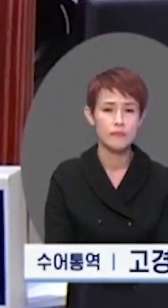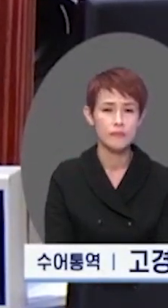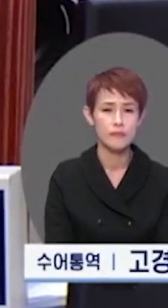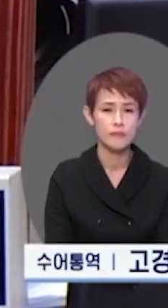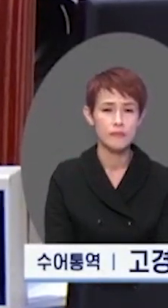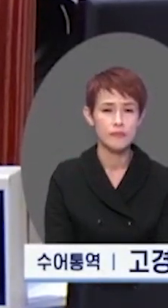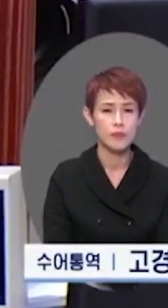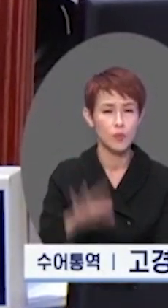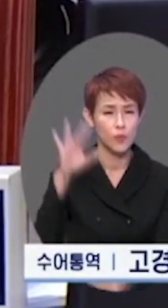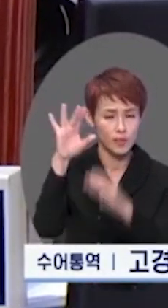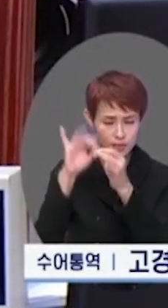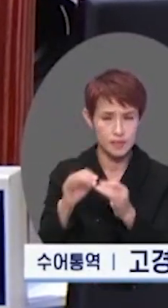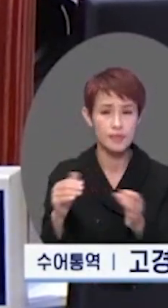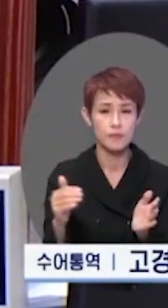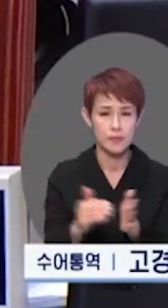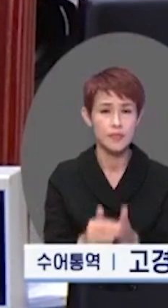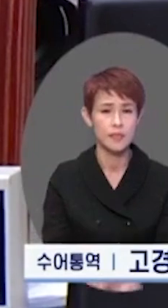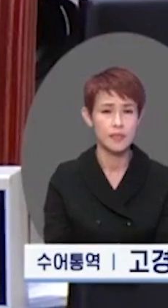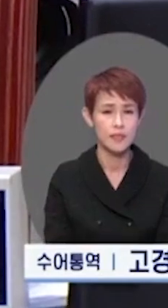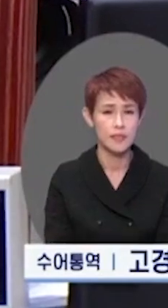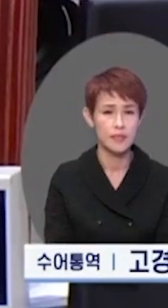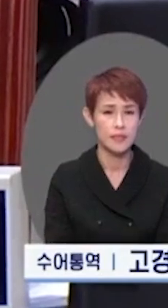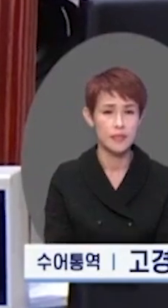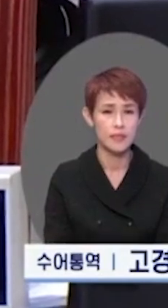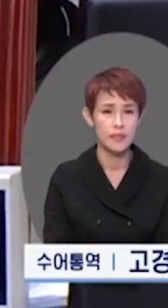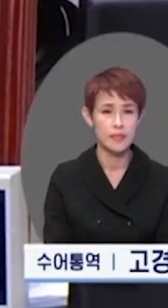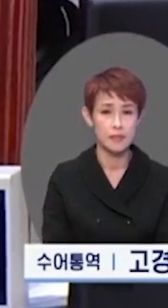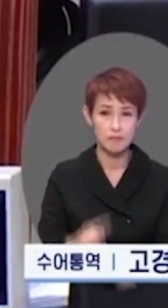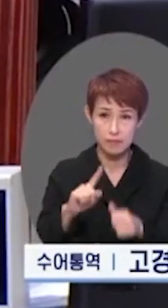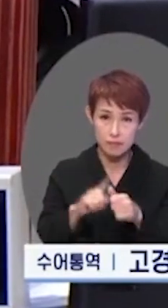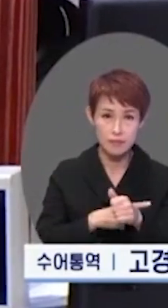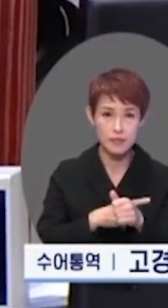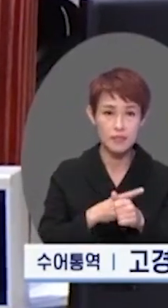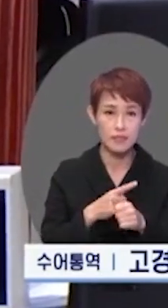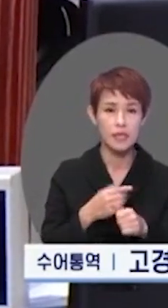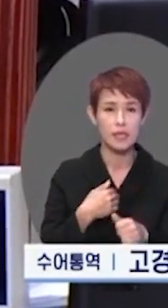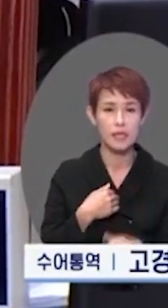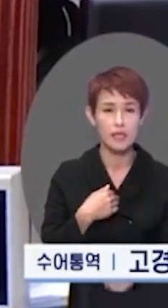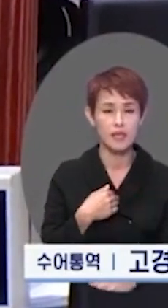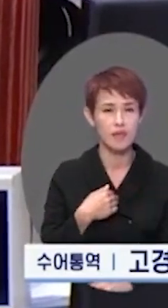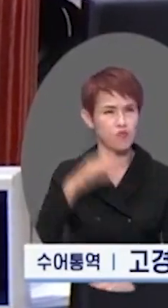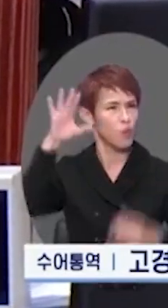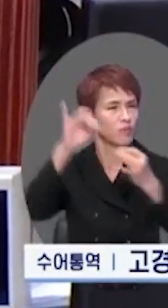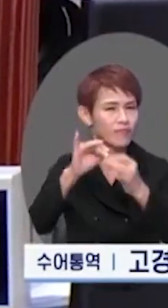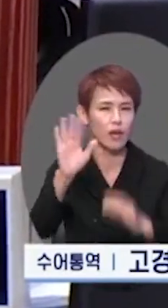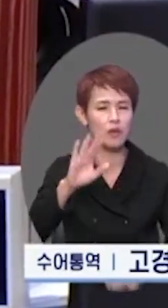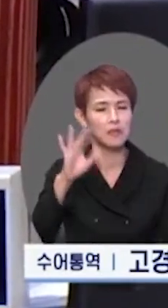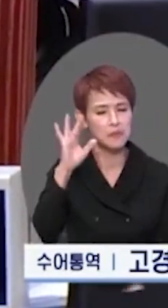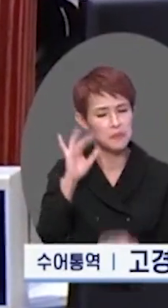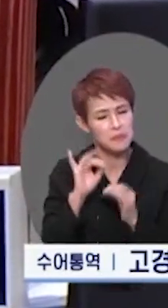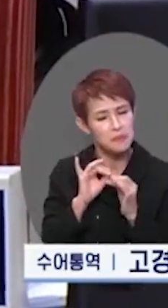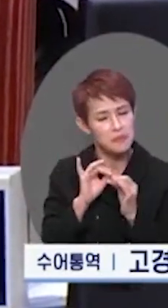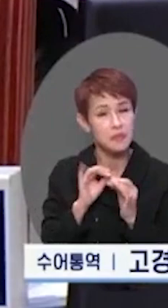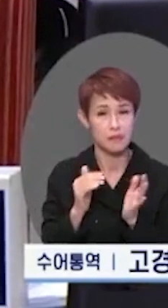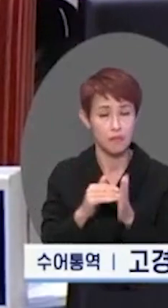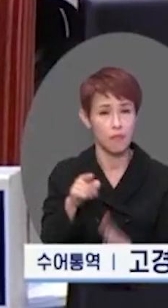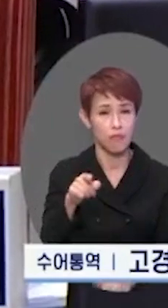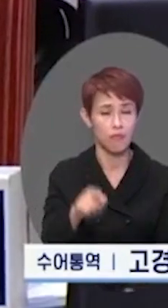소극적 동의하셨습니다. 그 당시에. 그래서 제가 소극적이라고 표현한 거. 근데 그건 이미 깨진 원칙이고